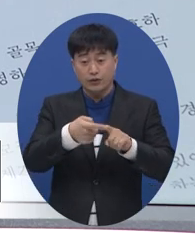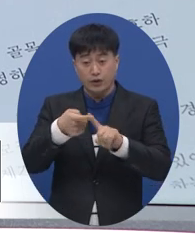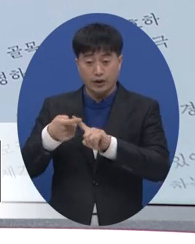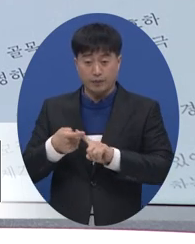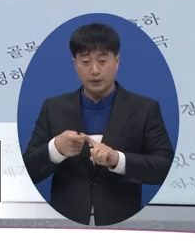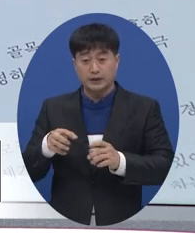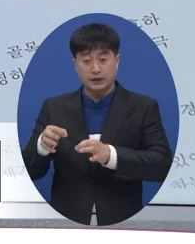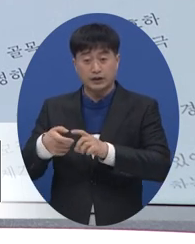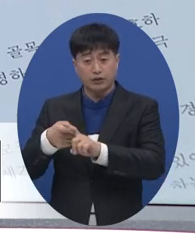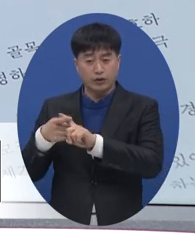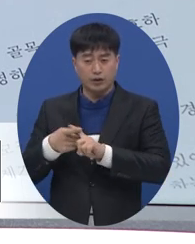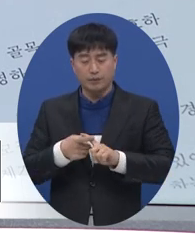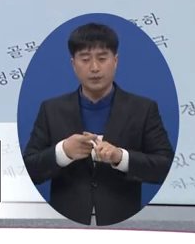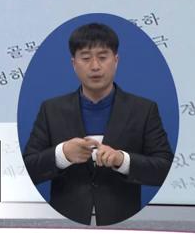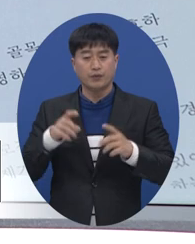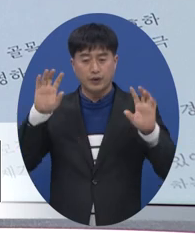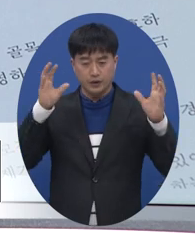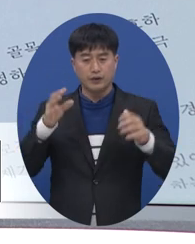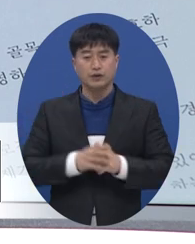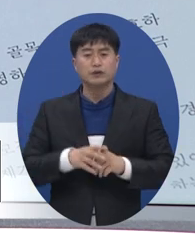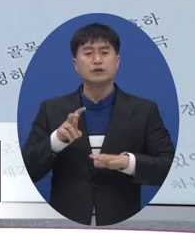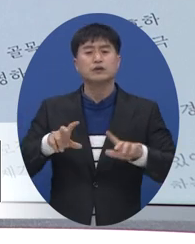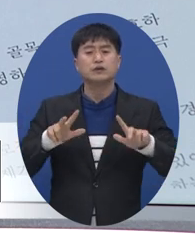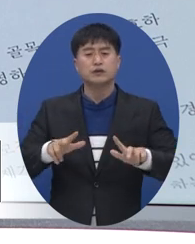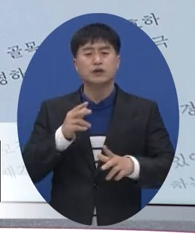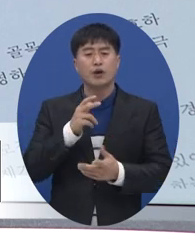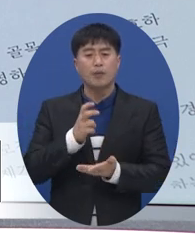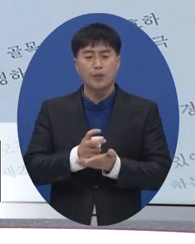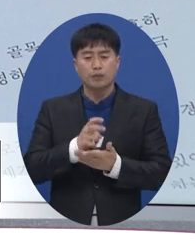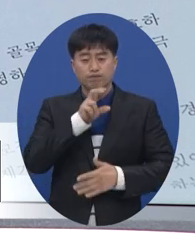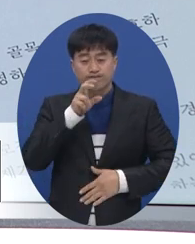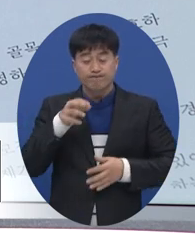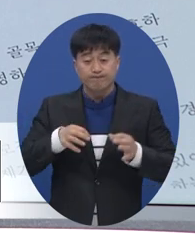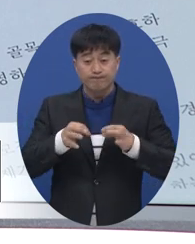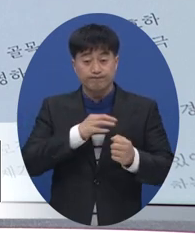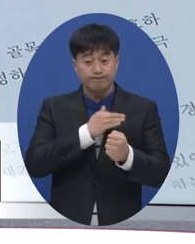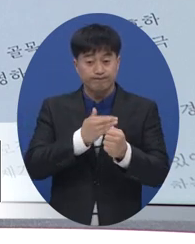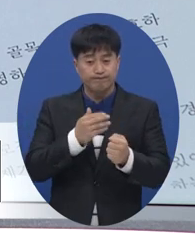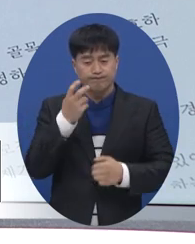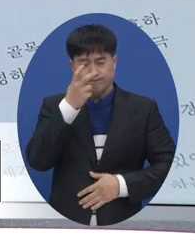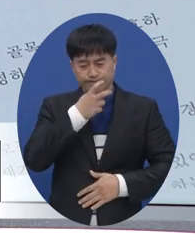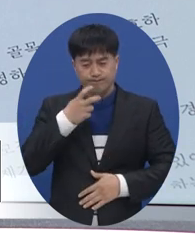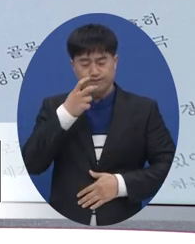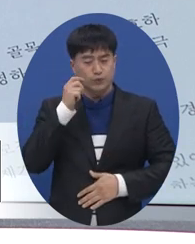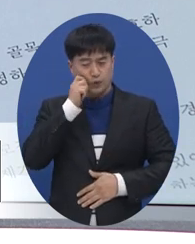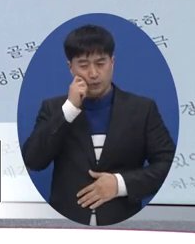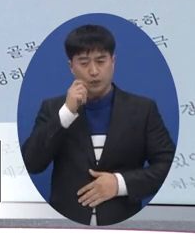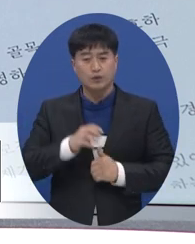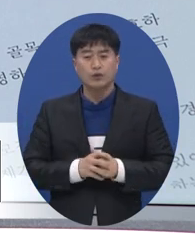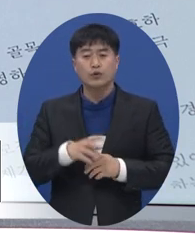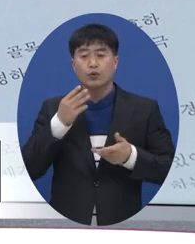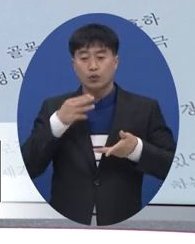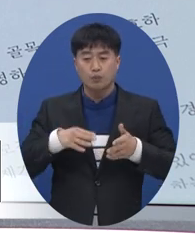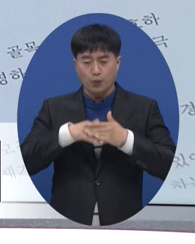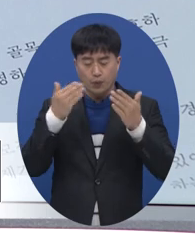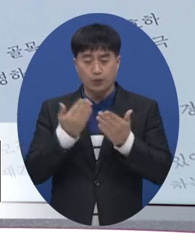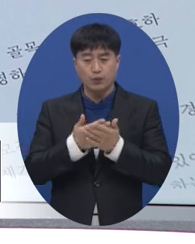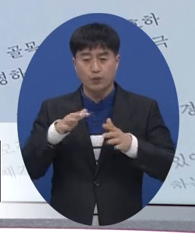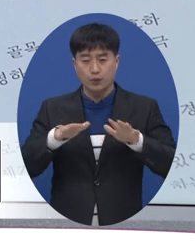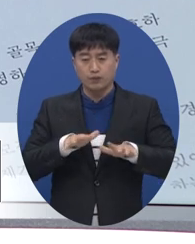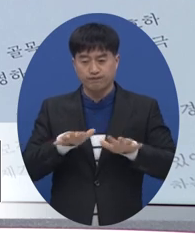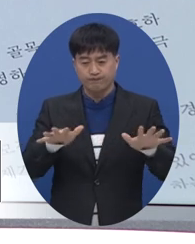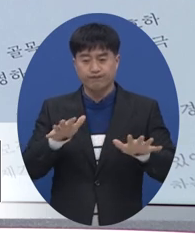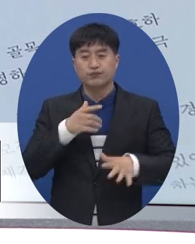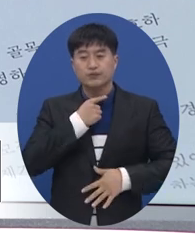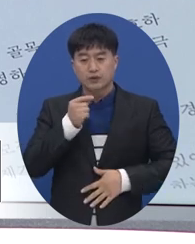냈습니다. 지금 있는 제도론 골목 상권을 지키는 데 한계가 있다며 이번 계기로 경기도 전역에 확산되길 바란다는